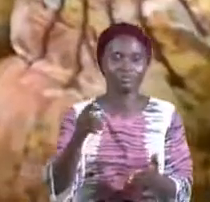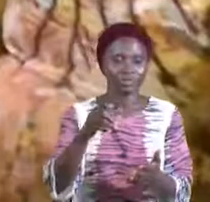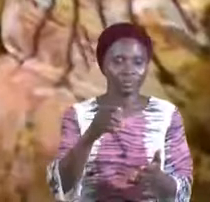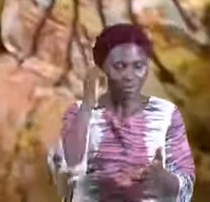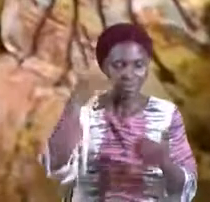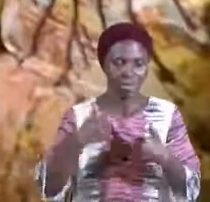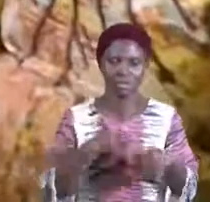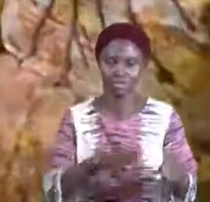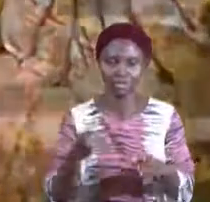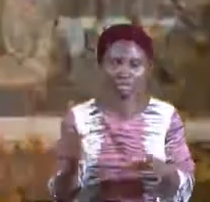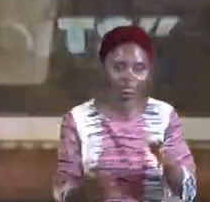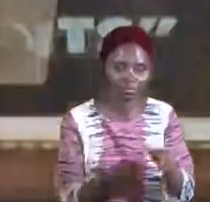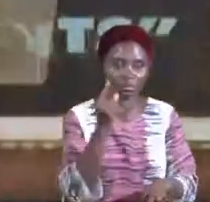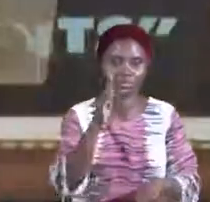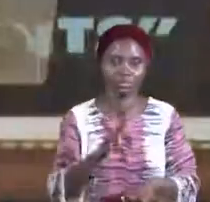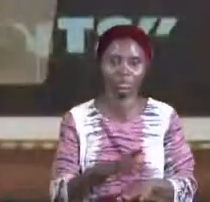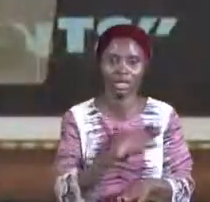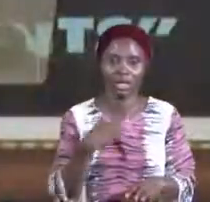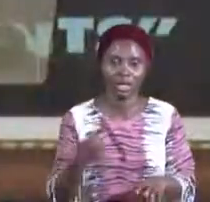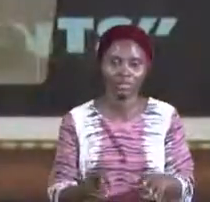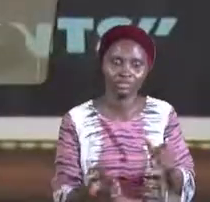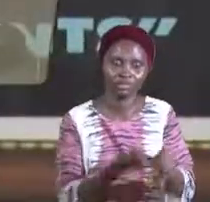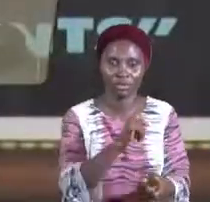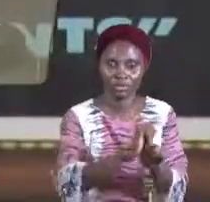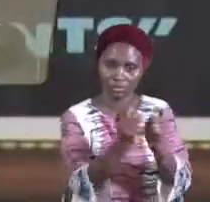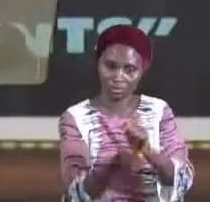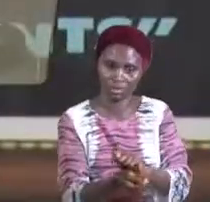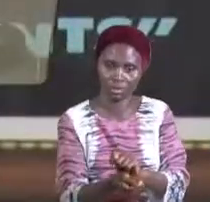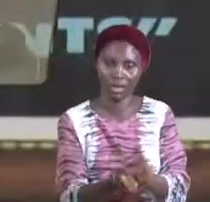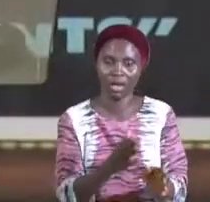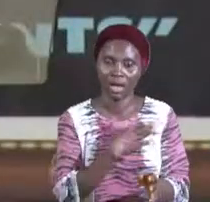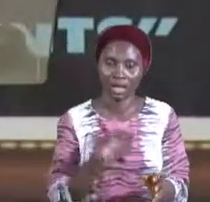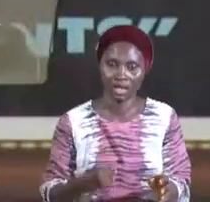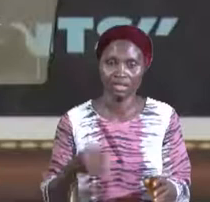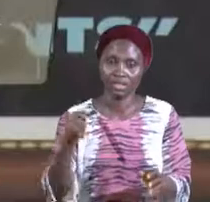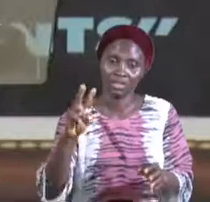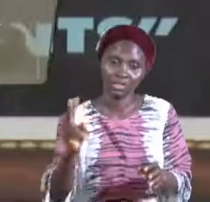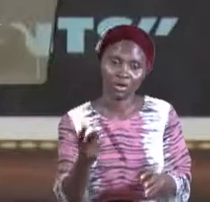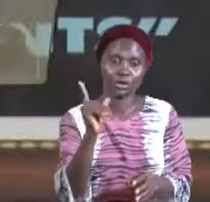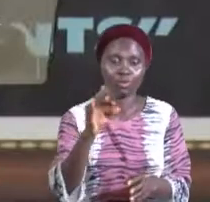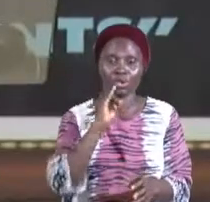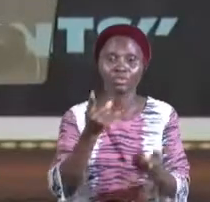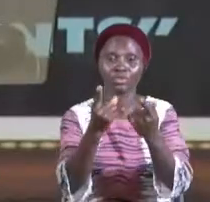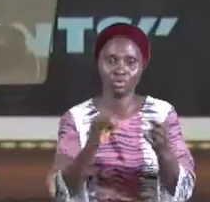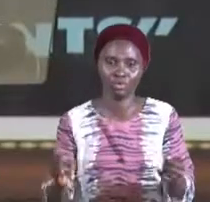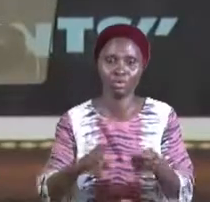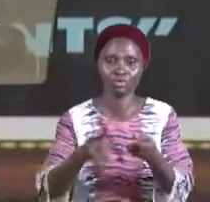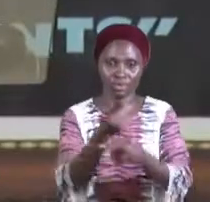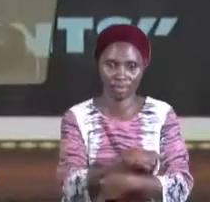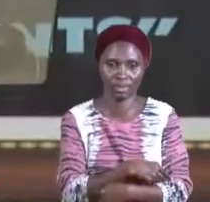Il a fait la première touche. Et la première transformation et la seconde viendra